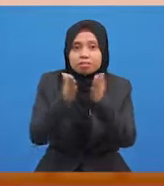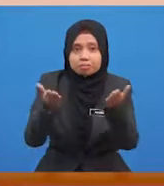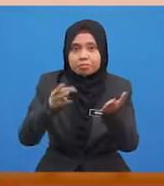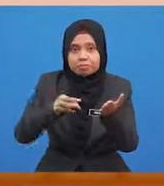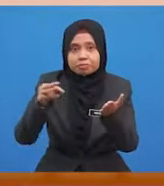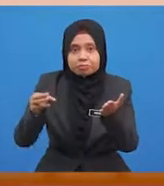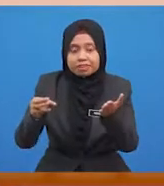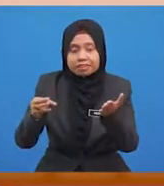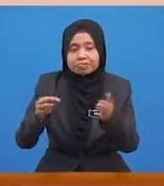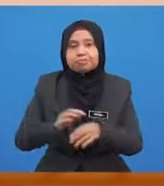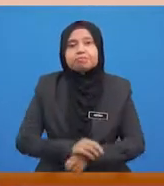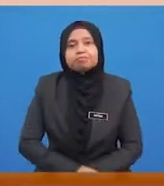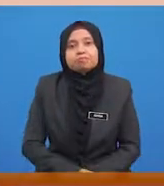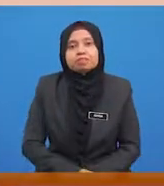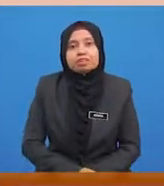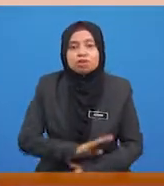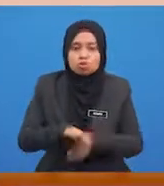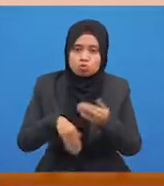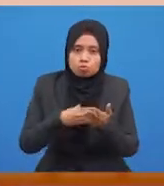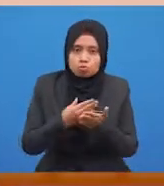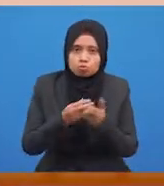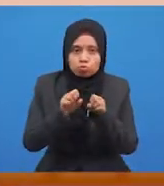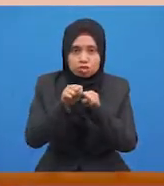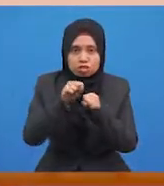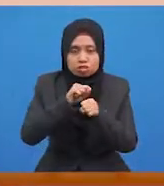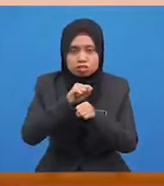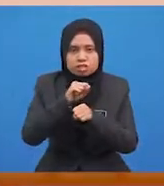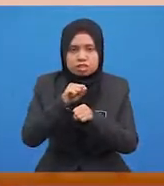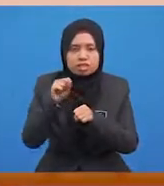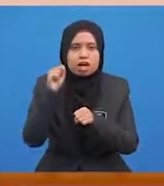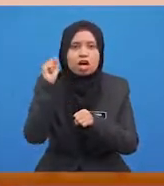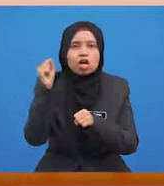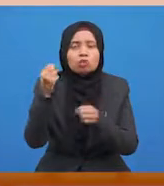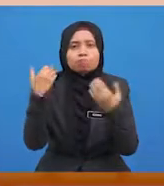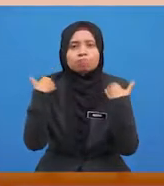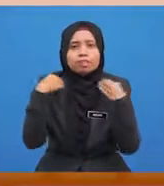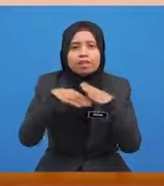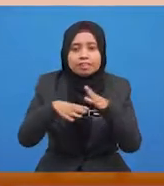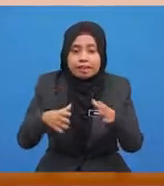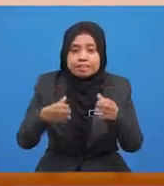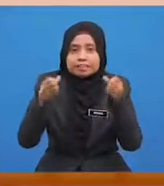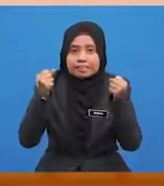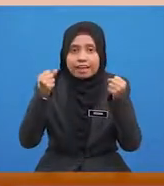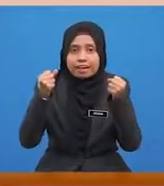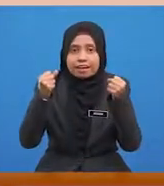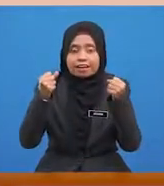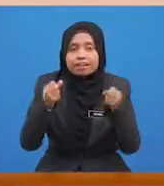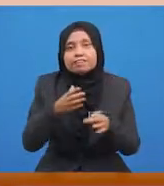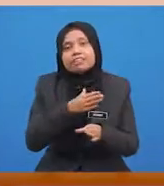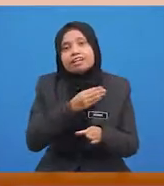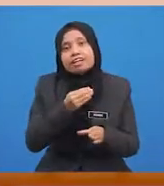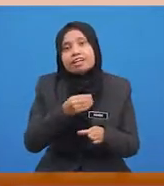cikgu pada hari ini? Semoga sentiasa berada dalam keadaan sihat walafiat